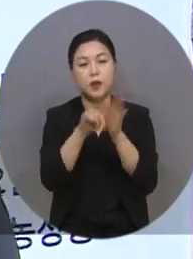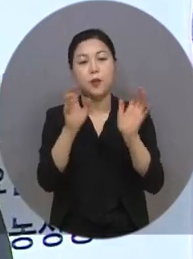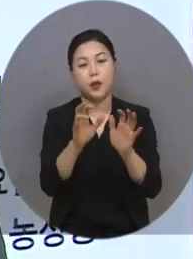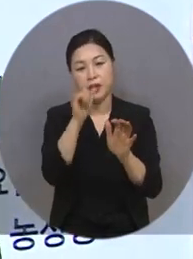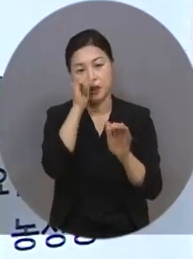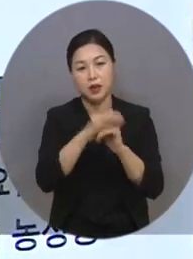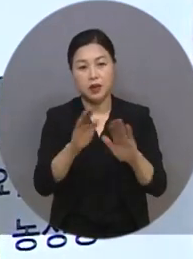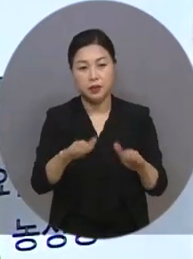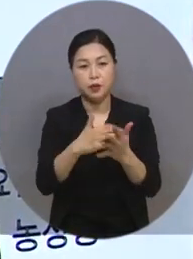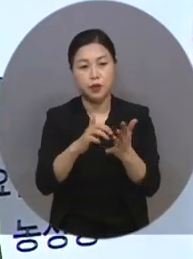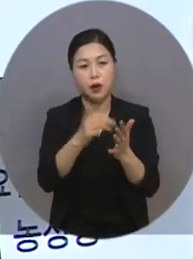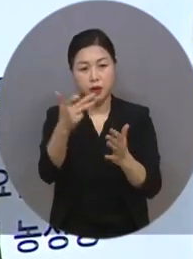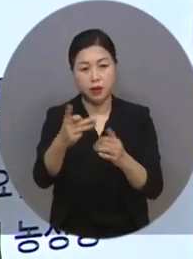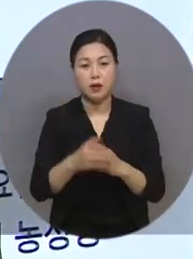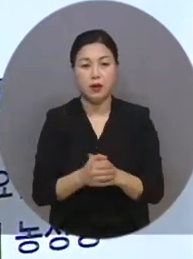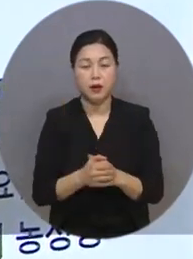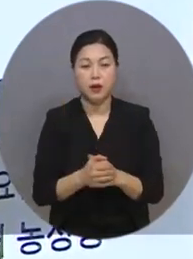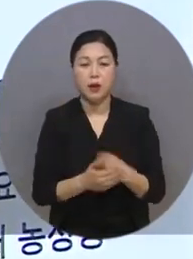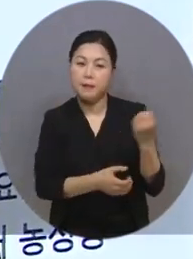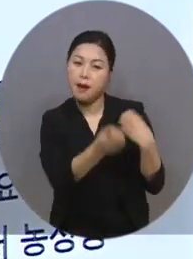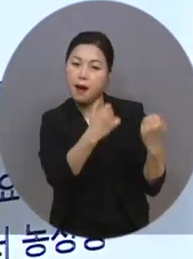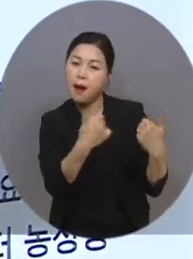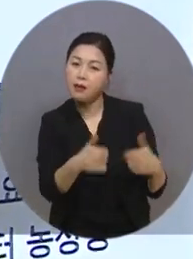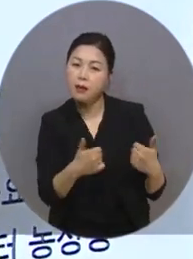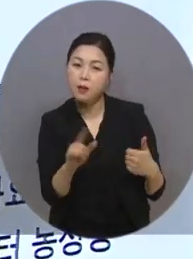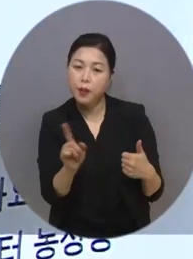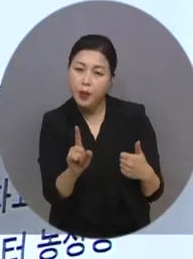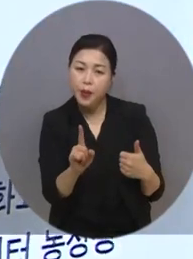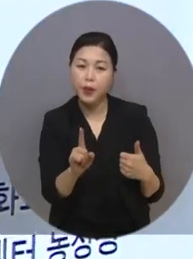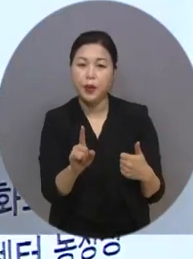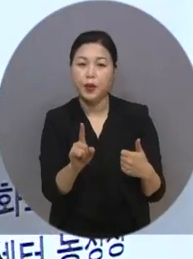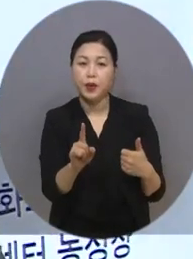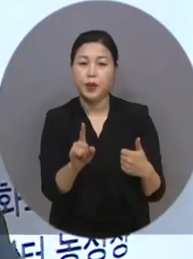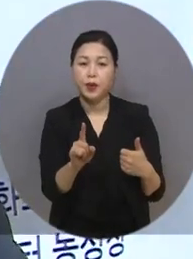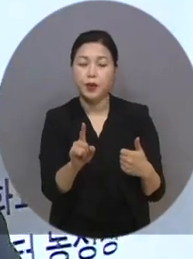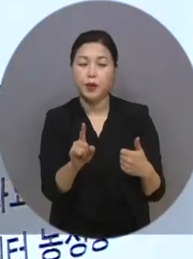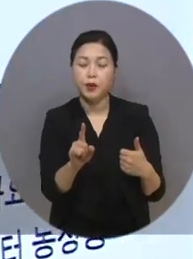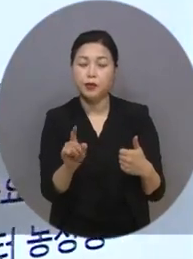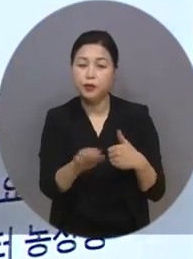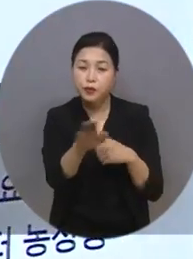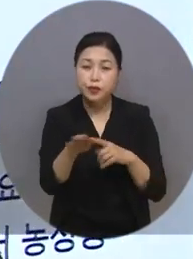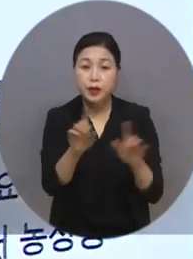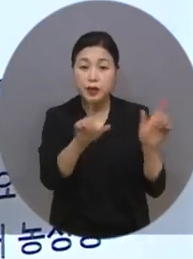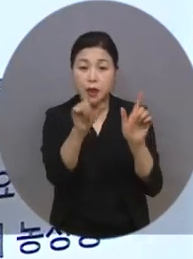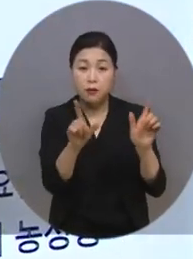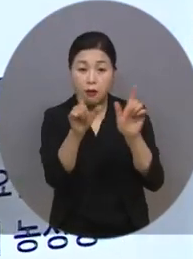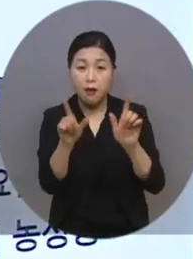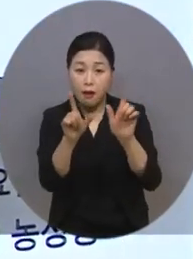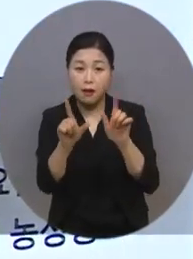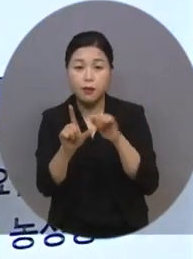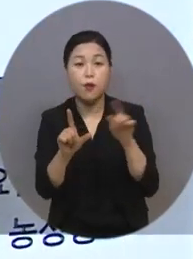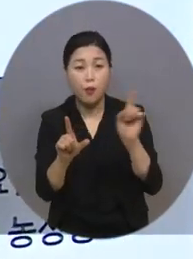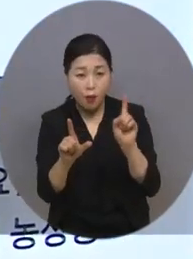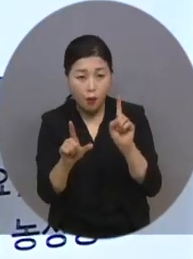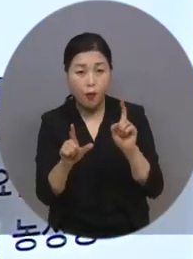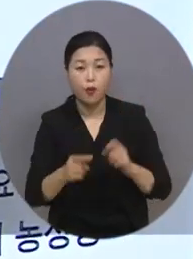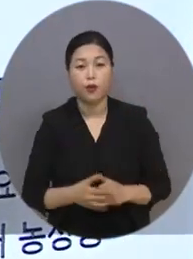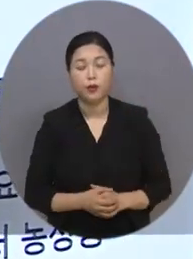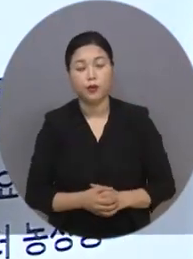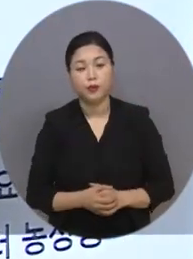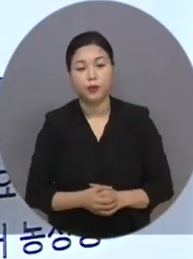여기서 항상 나오는 이야기가 우리들이 어떤 세월을 살아왔는지 그리고